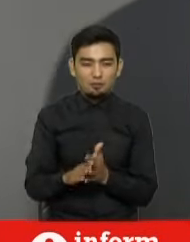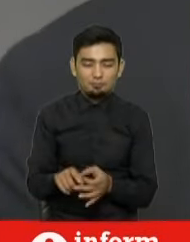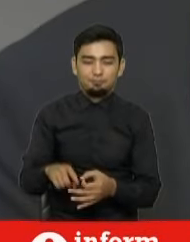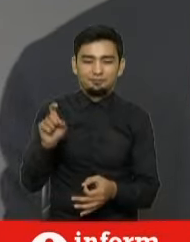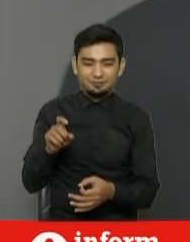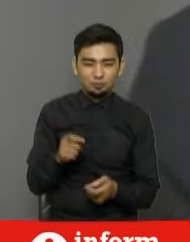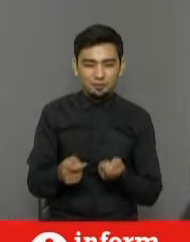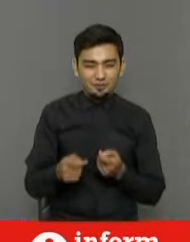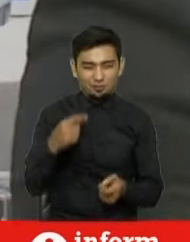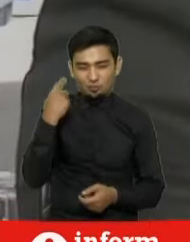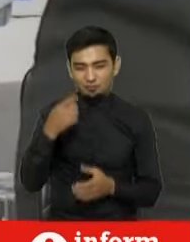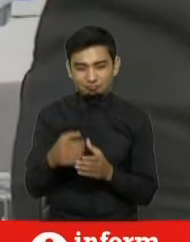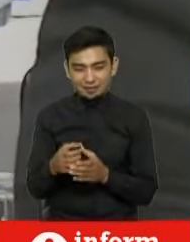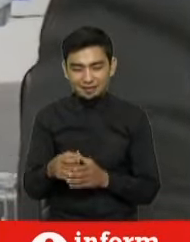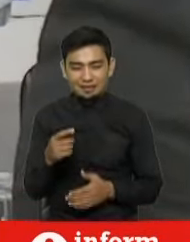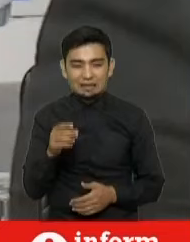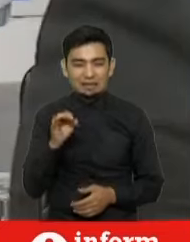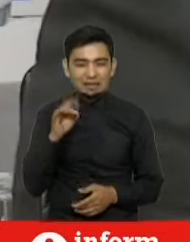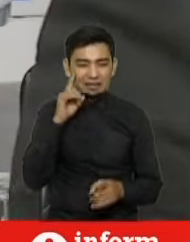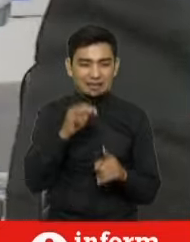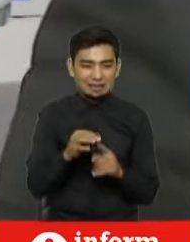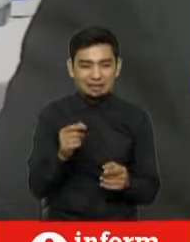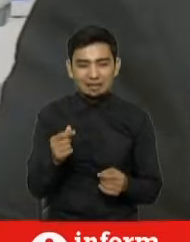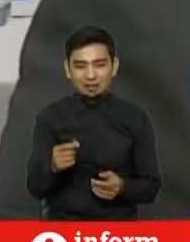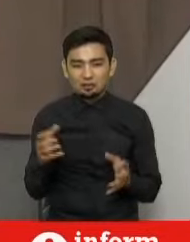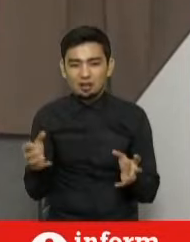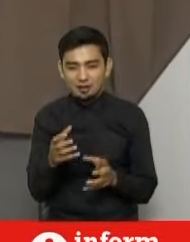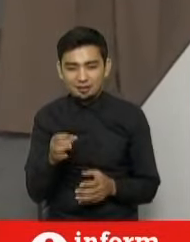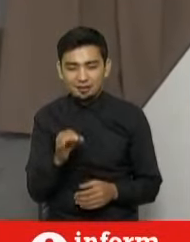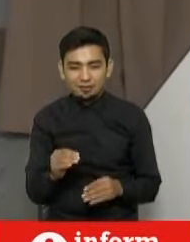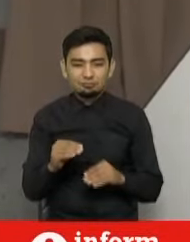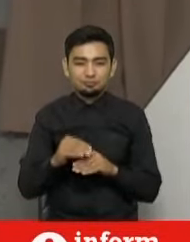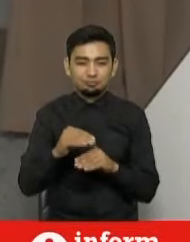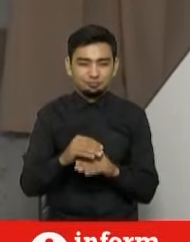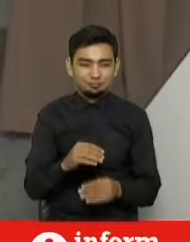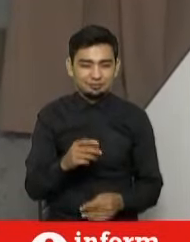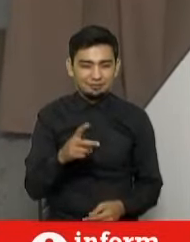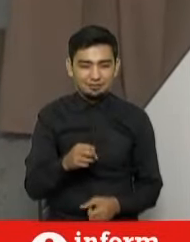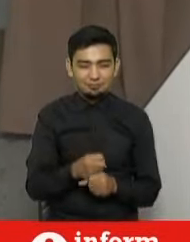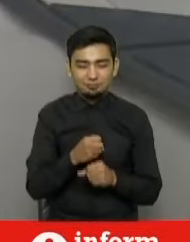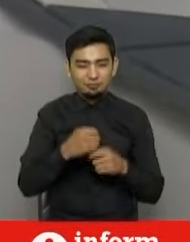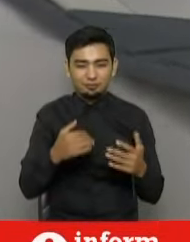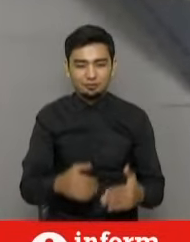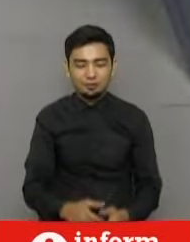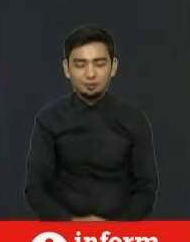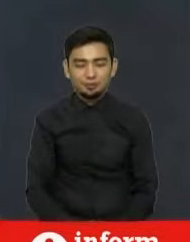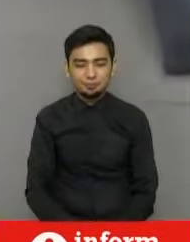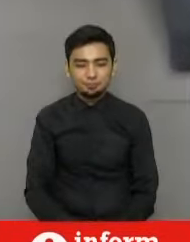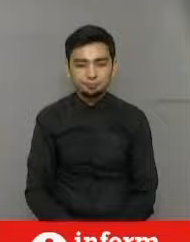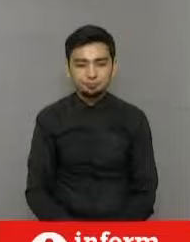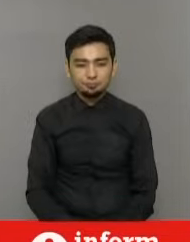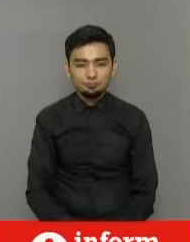частным управляющим. Главная цель – сохранение средств без резерва и поддержание высокой ликвидности. Илиман Раймбеков, Ринат